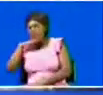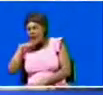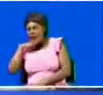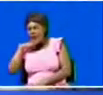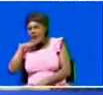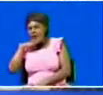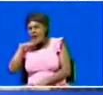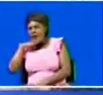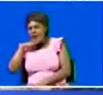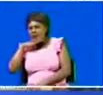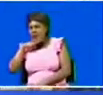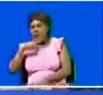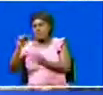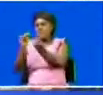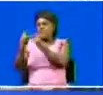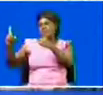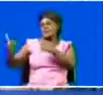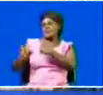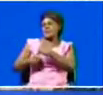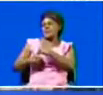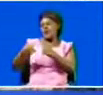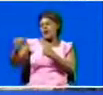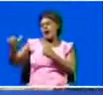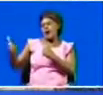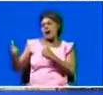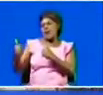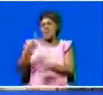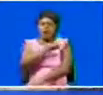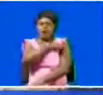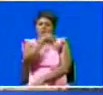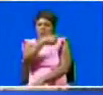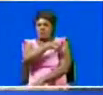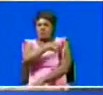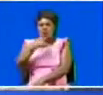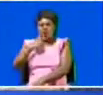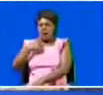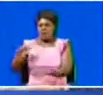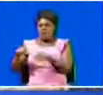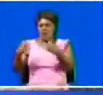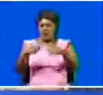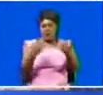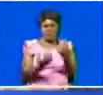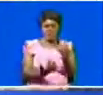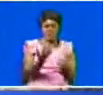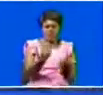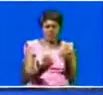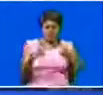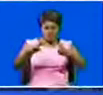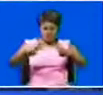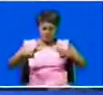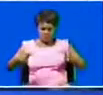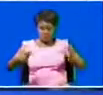Gikomba ilifika watu 16, wengine wakisalia hospitalini kuuguza majeraha ya moto.